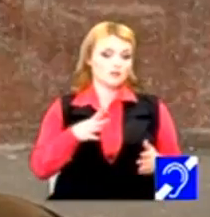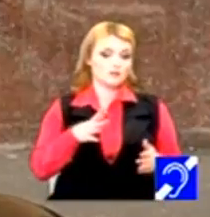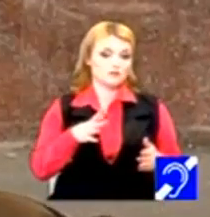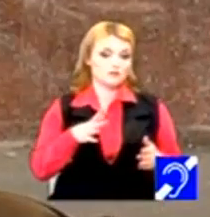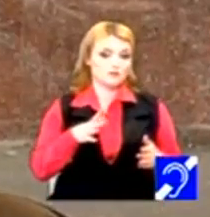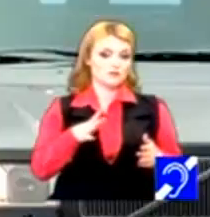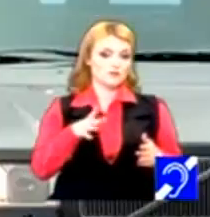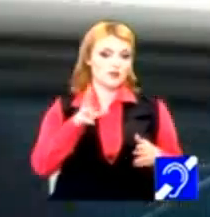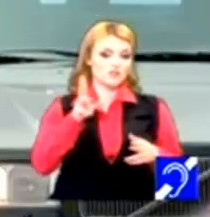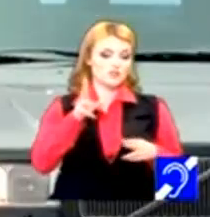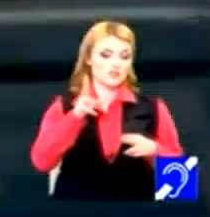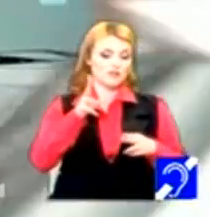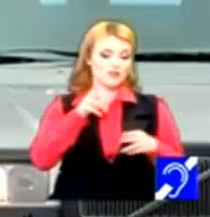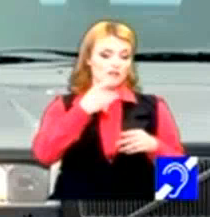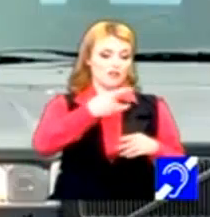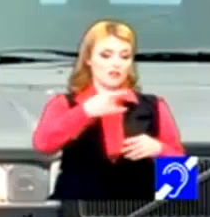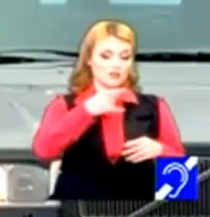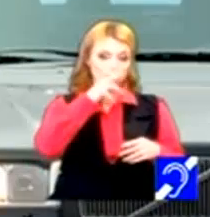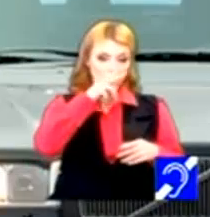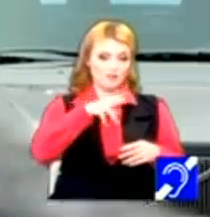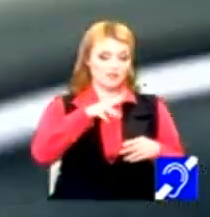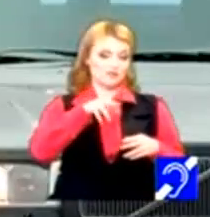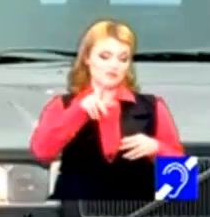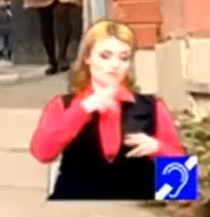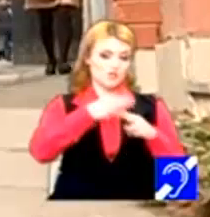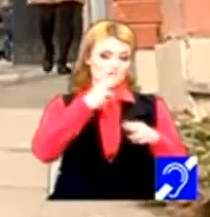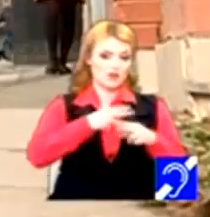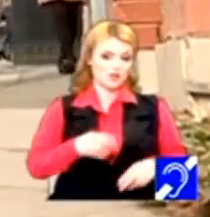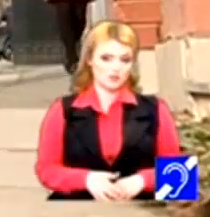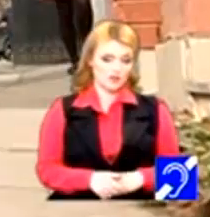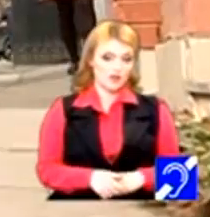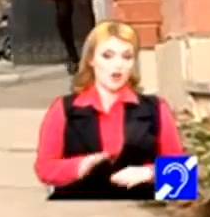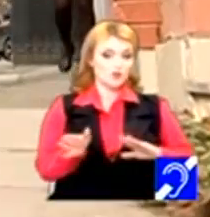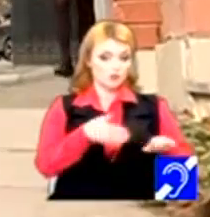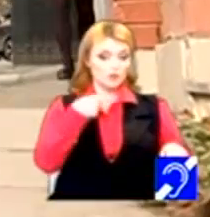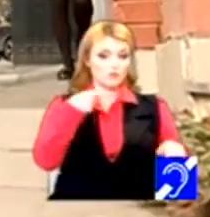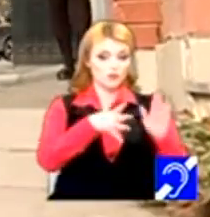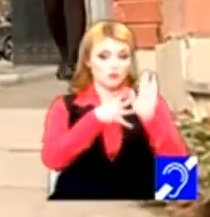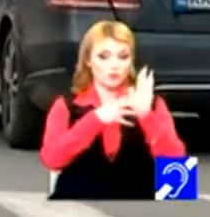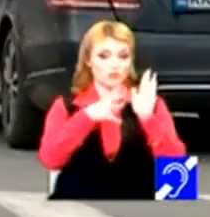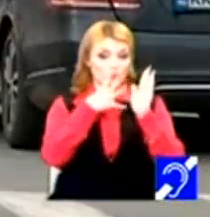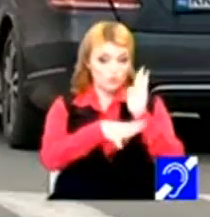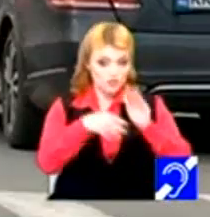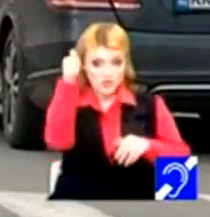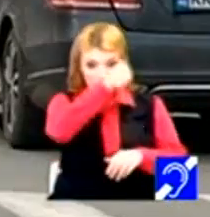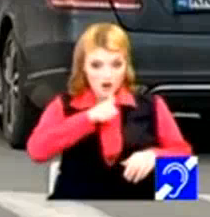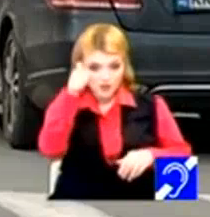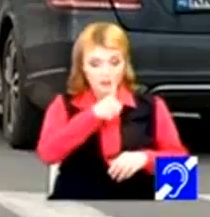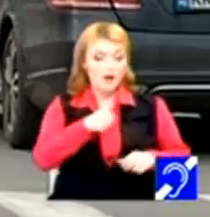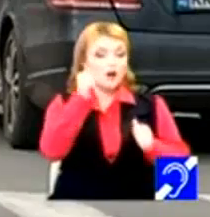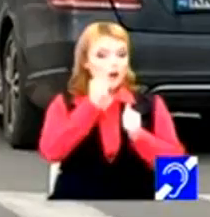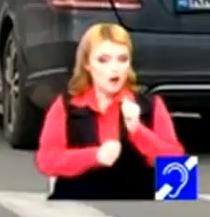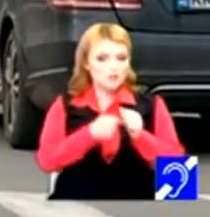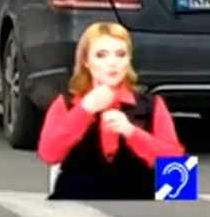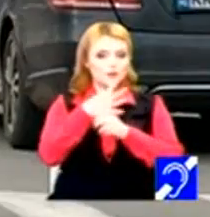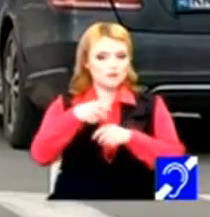ei deranjează mai mult. Expertul economic Veaceslav Ioniță susține că după 1990, la fiecare 15 ani în Chișinău, numărul